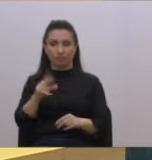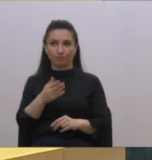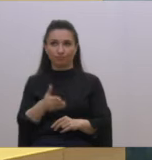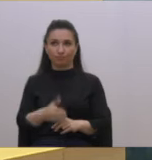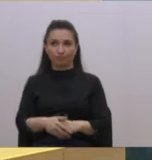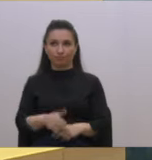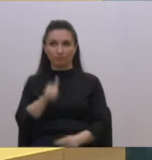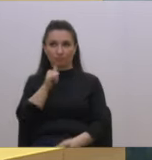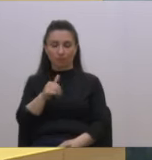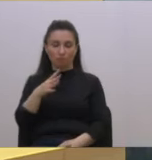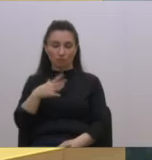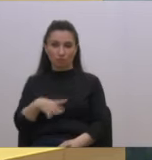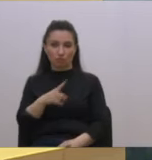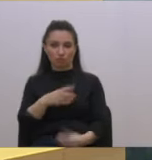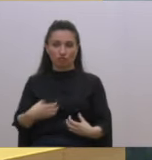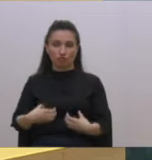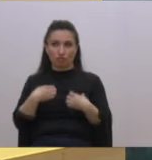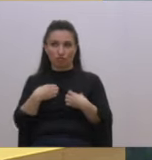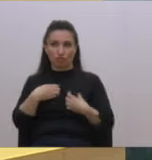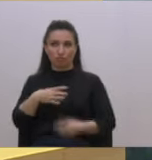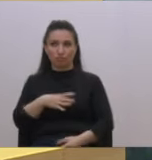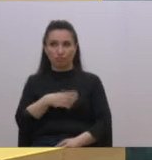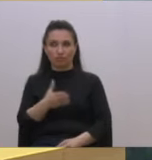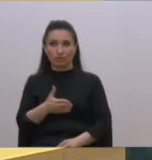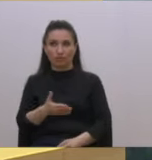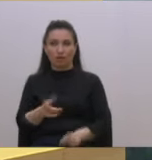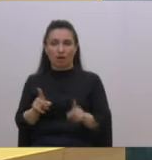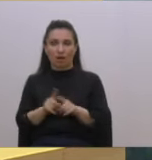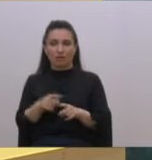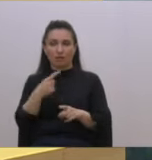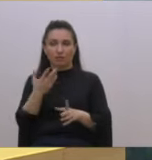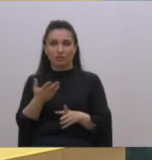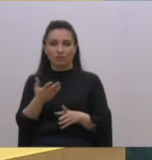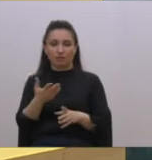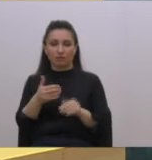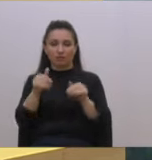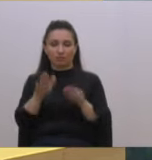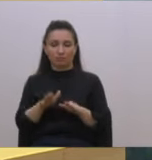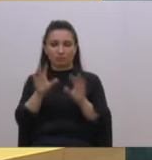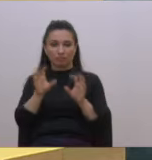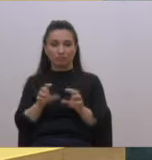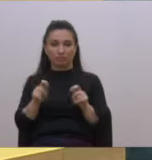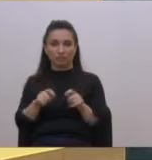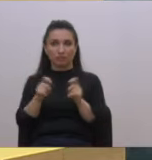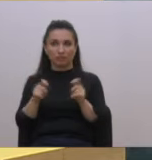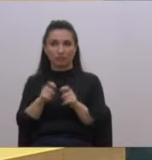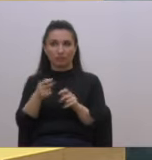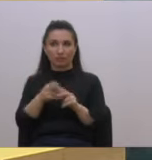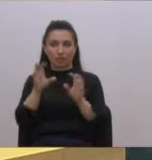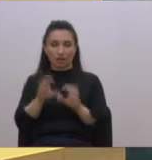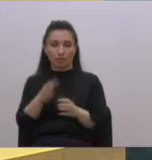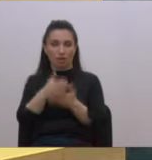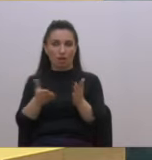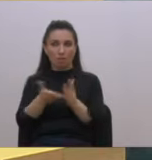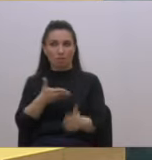ვერ მოითმინეთ, იმდანად იყავით შეშინებული და ყოველგვარი ასე ვთქვათ რეგლამენტის დარღვევით ეს კანონი